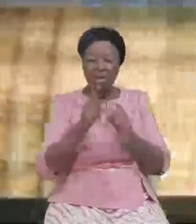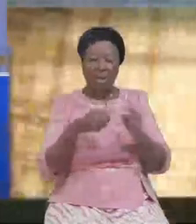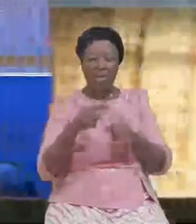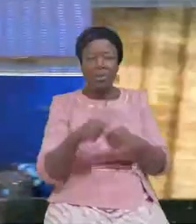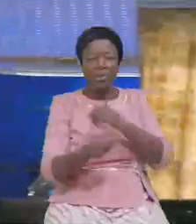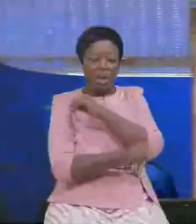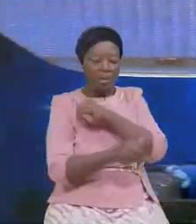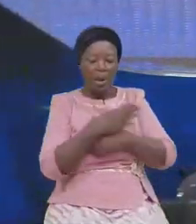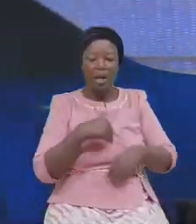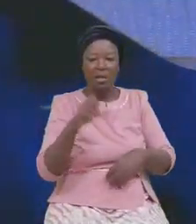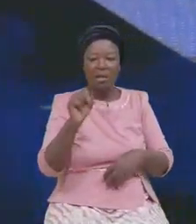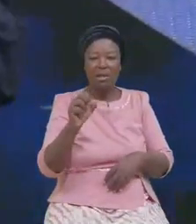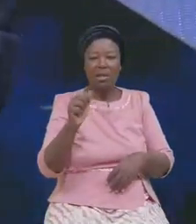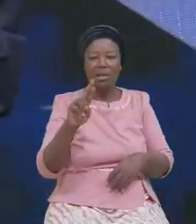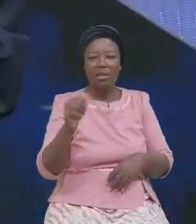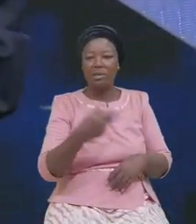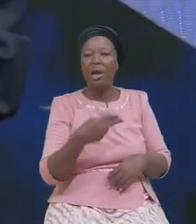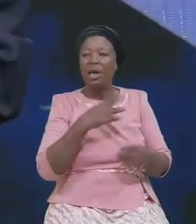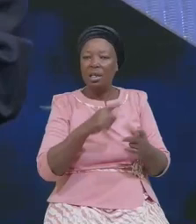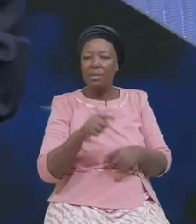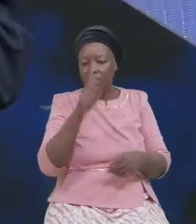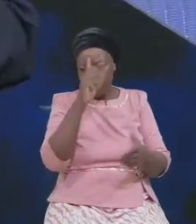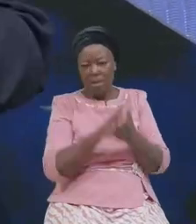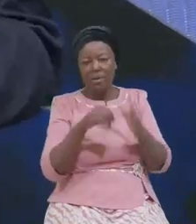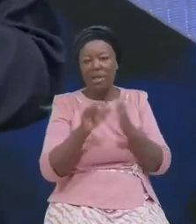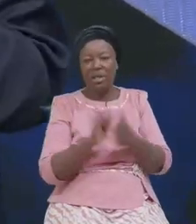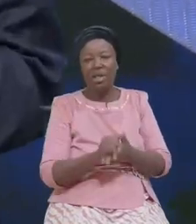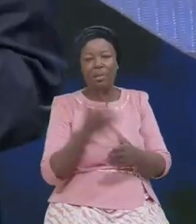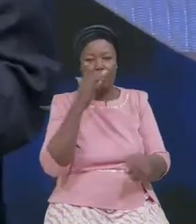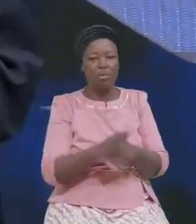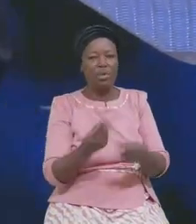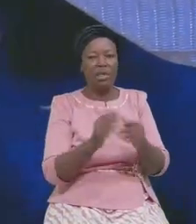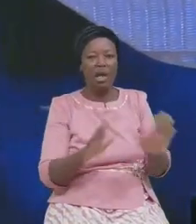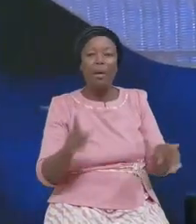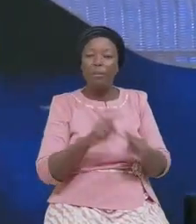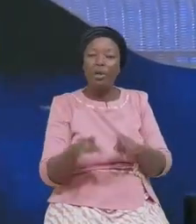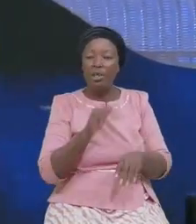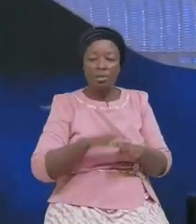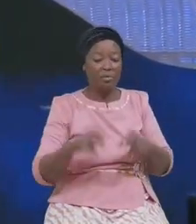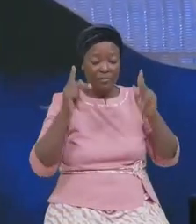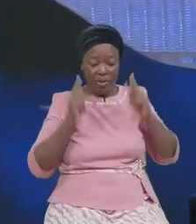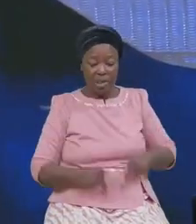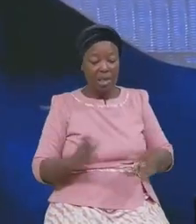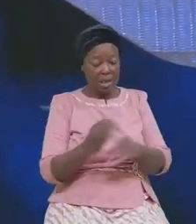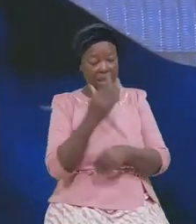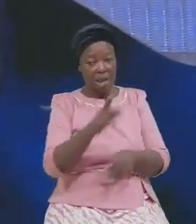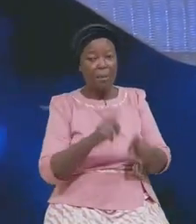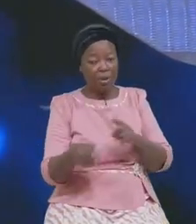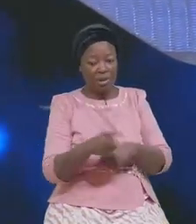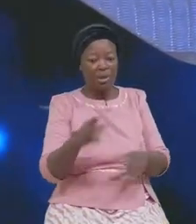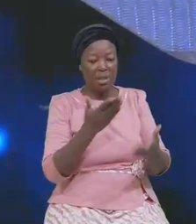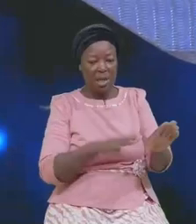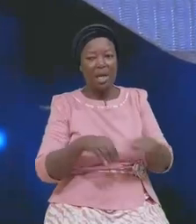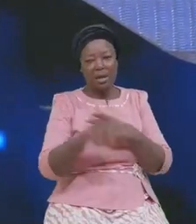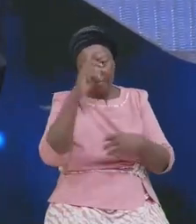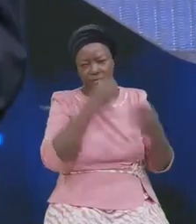ils ont cru à cette terre plaisante. Mais ils ne sont pas parvenus à aller là-bas physiquement. Mais ils sont morts